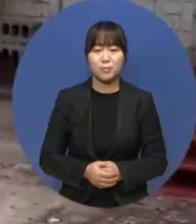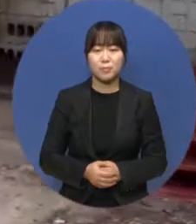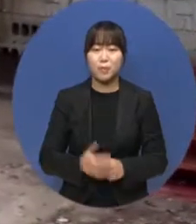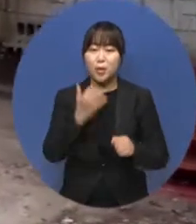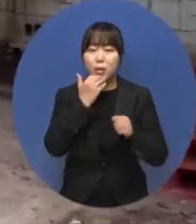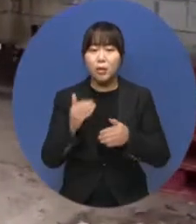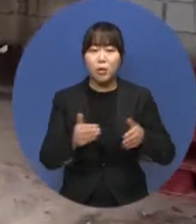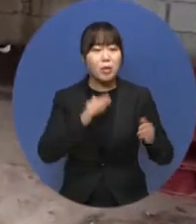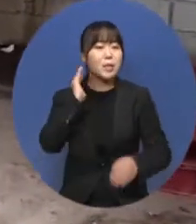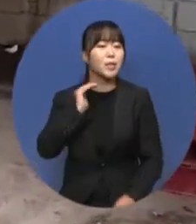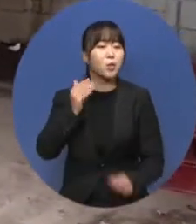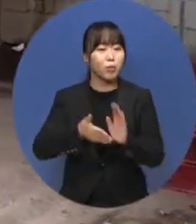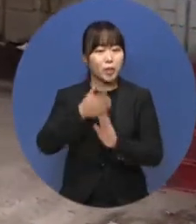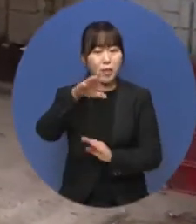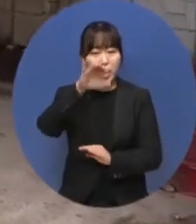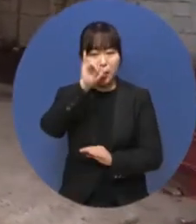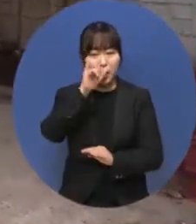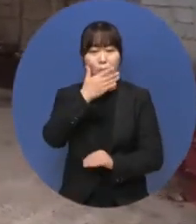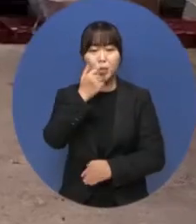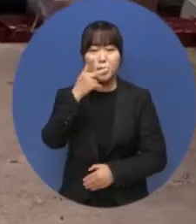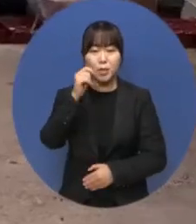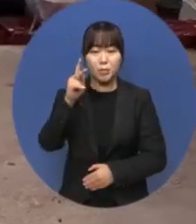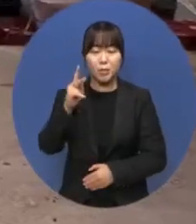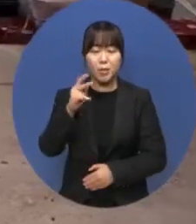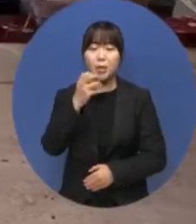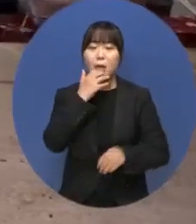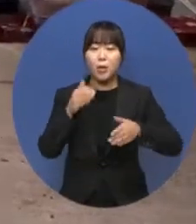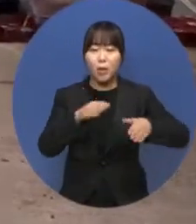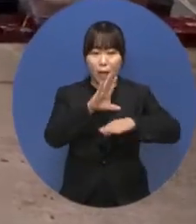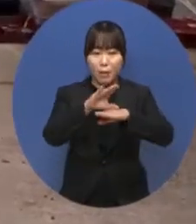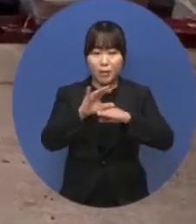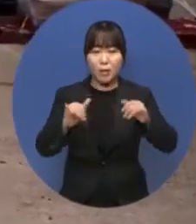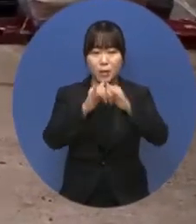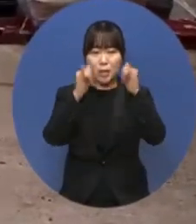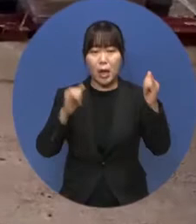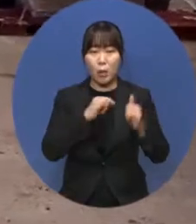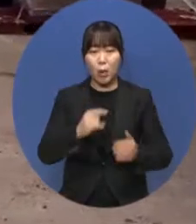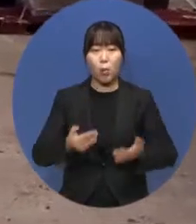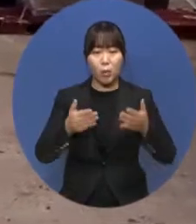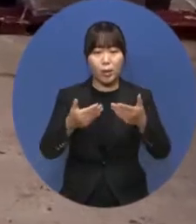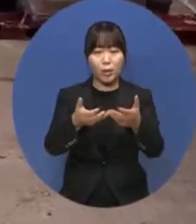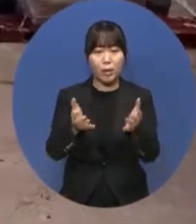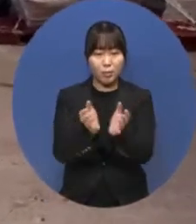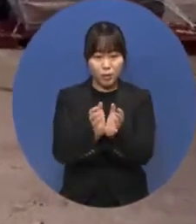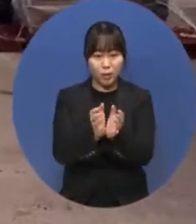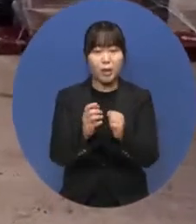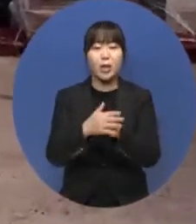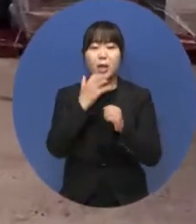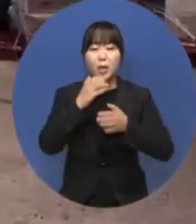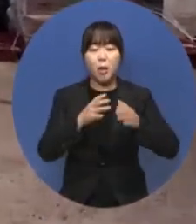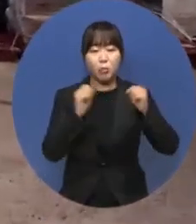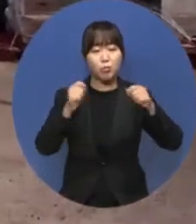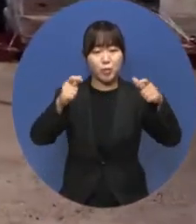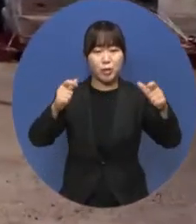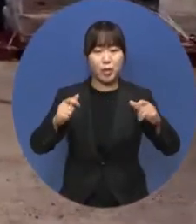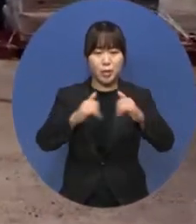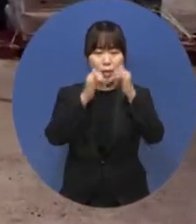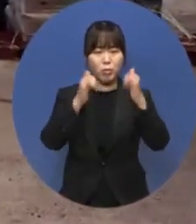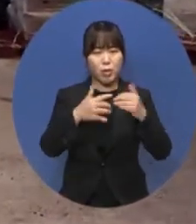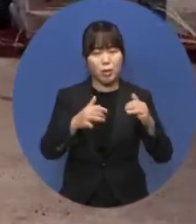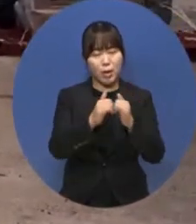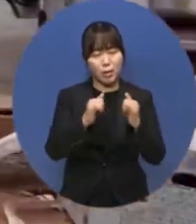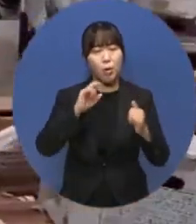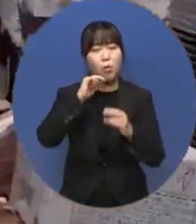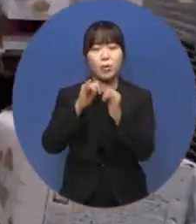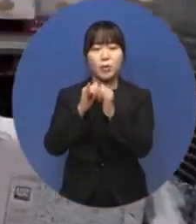경기도 의정부시에 위치하고 있는 복지 tv 경기방송 사회공헌 팀은 경기 북부지역 사회적 약자와 취약계층을 위한